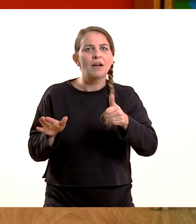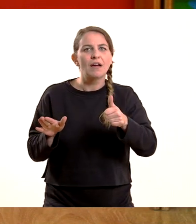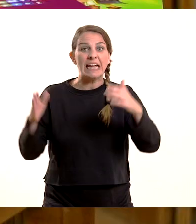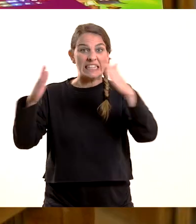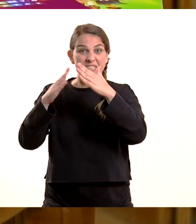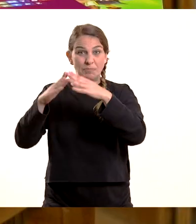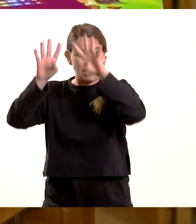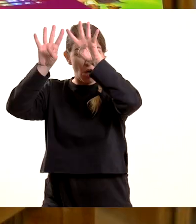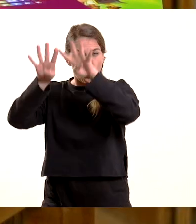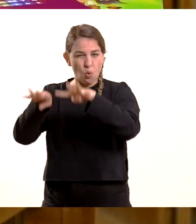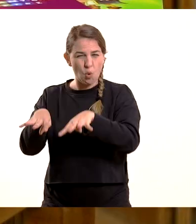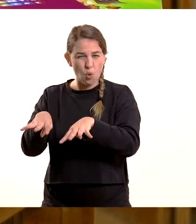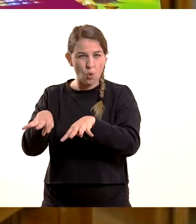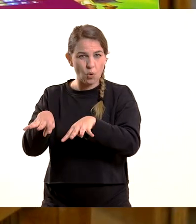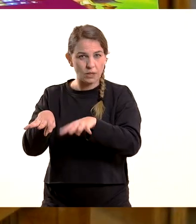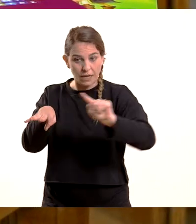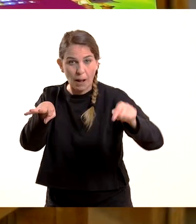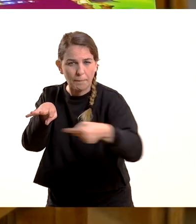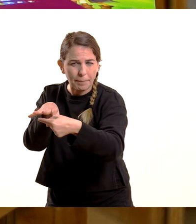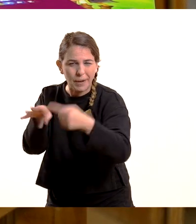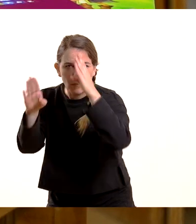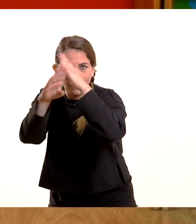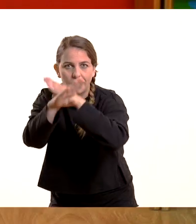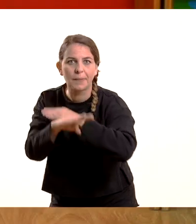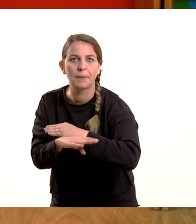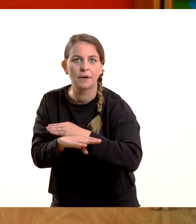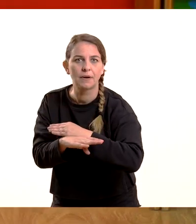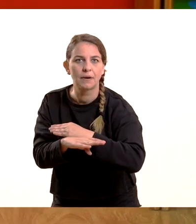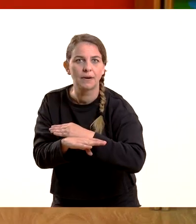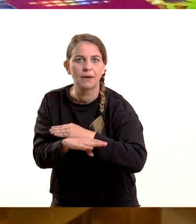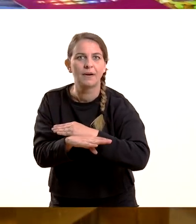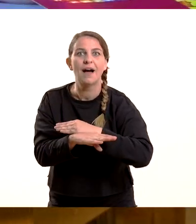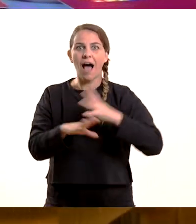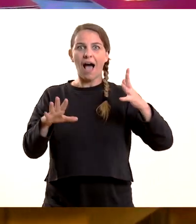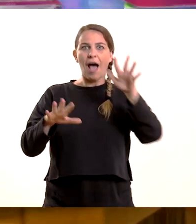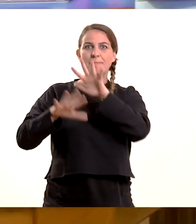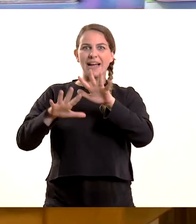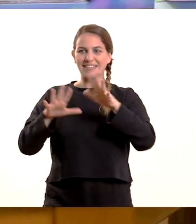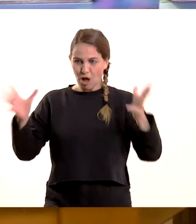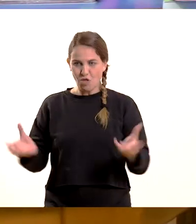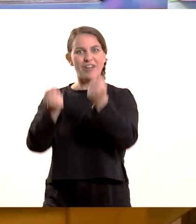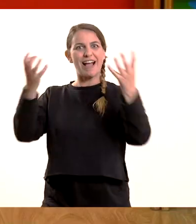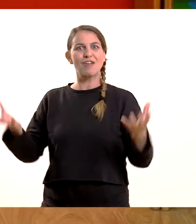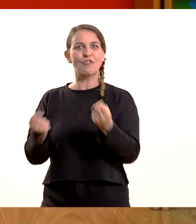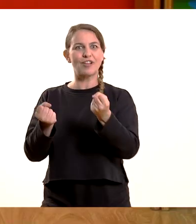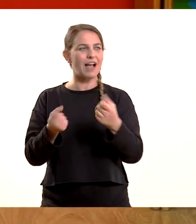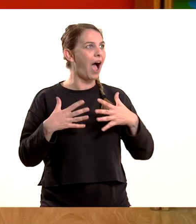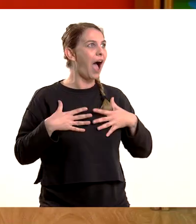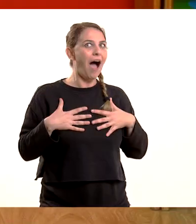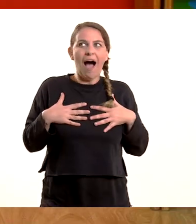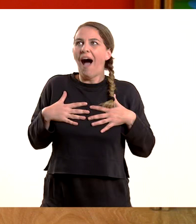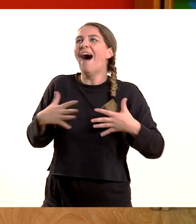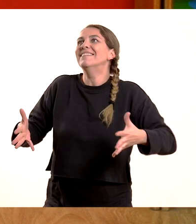στις κουρτίνες από ένα σπίτι. Το βρήκα, το βρήκα, το βρήκα! Αχ, πόσο